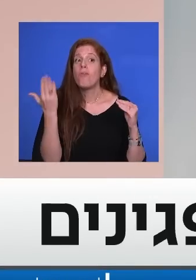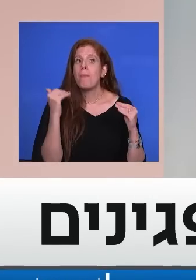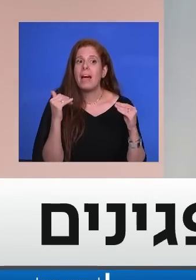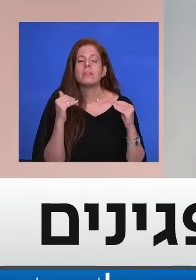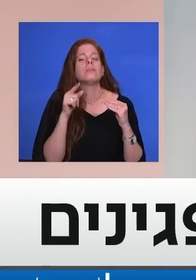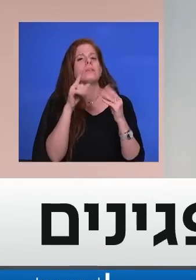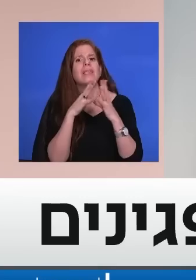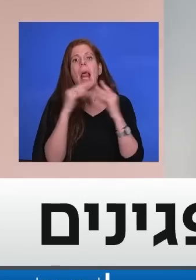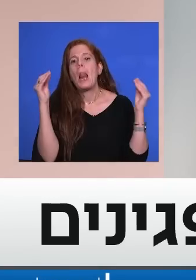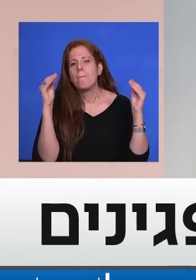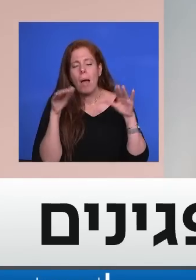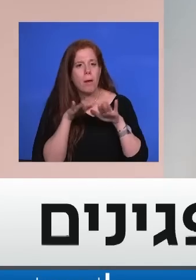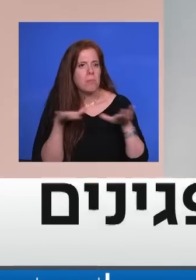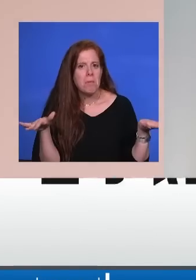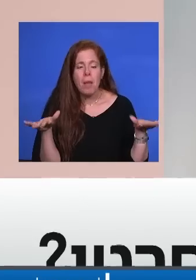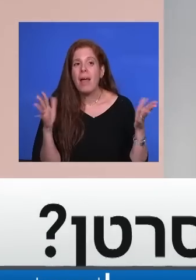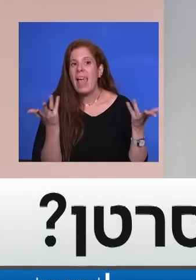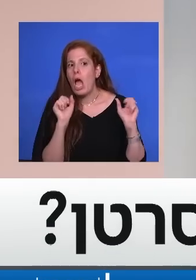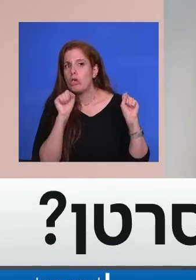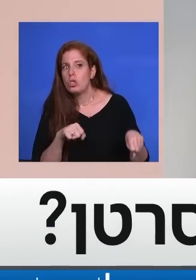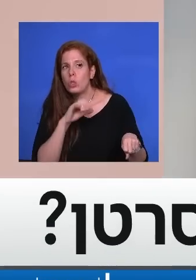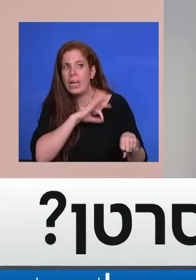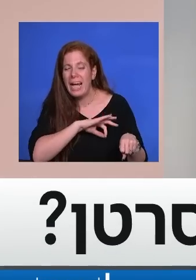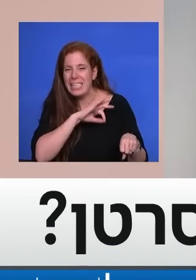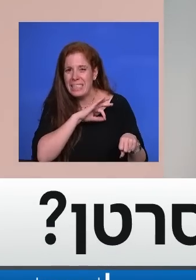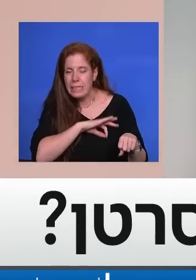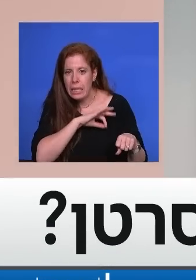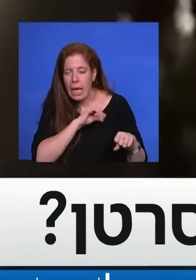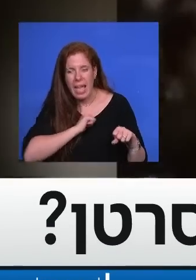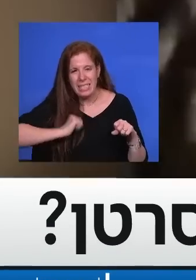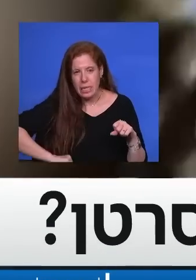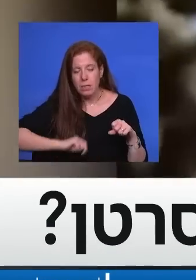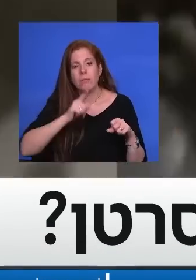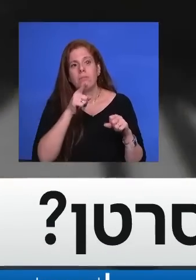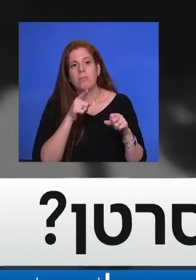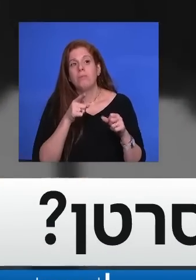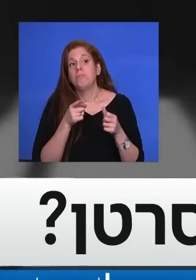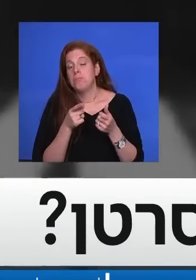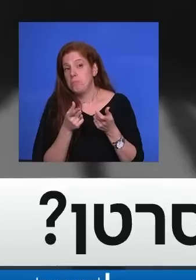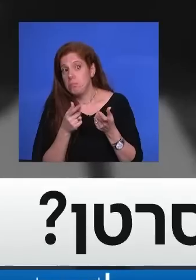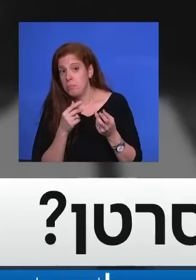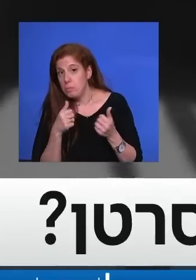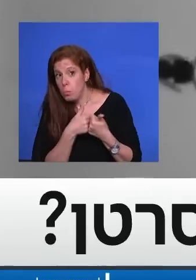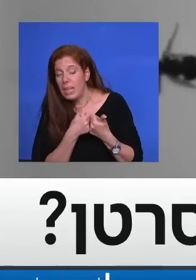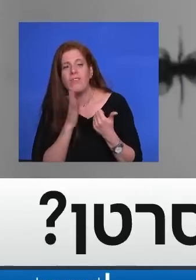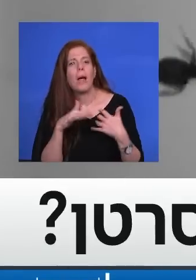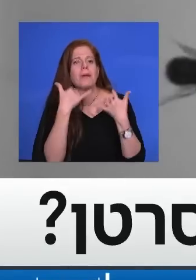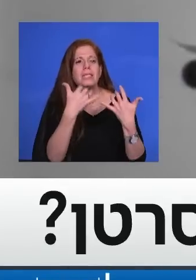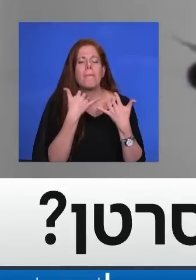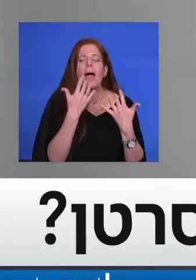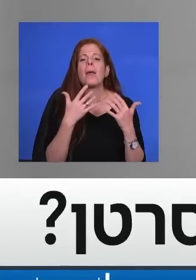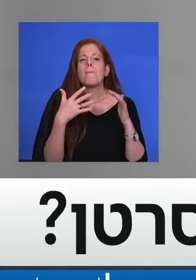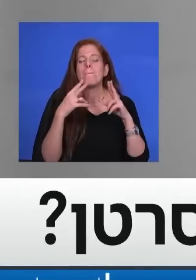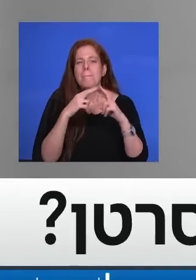פני האדמה, איך השלטון הסיני מרסק את ניצני המחאה, וגם נספר על מחקר באמת